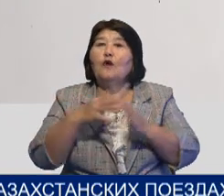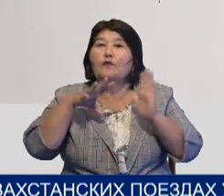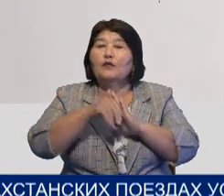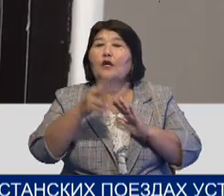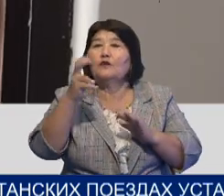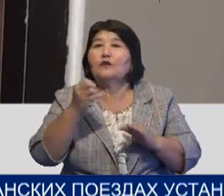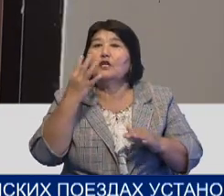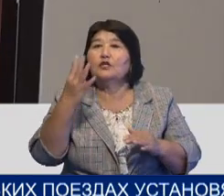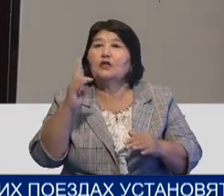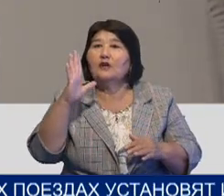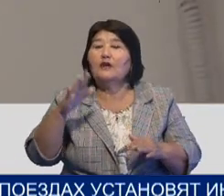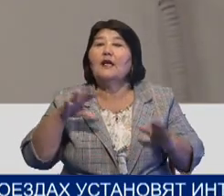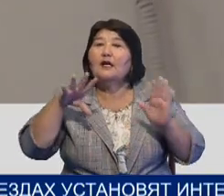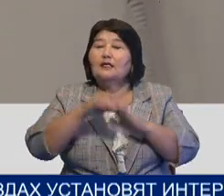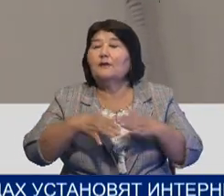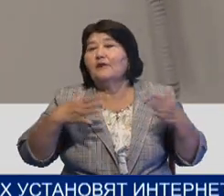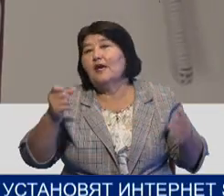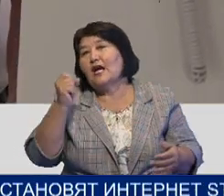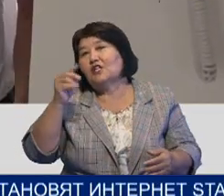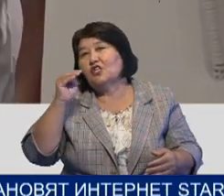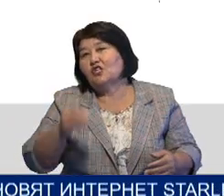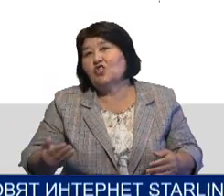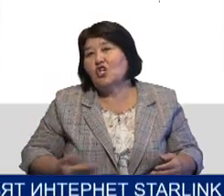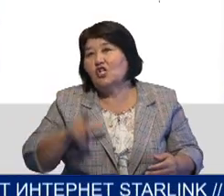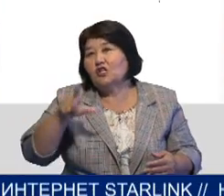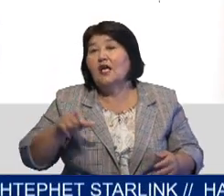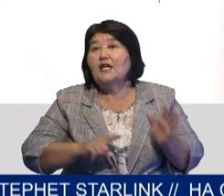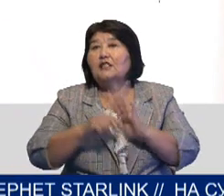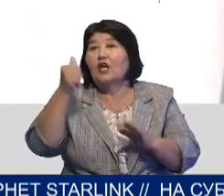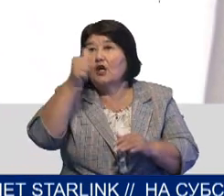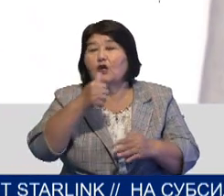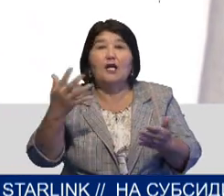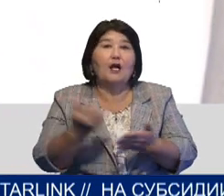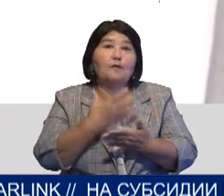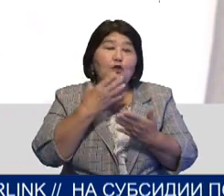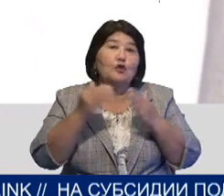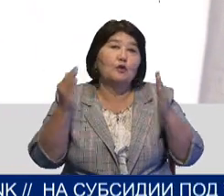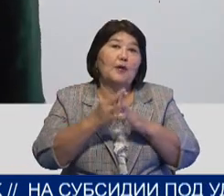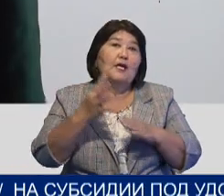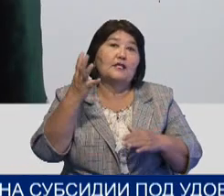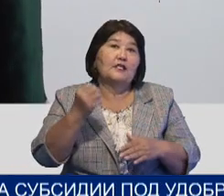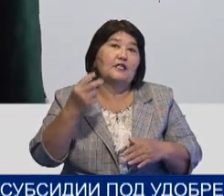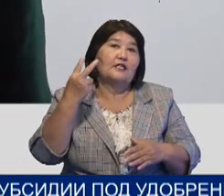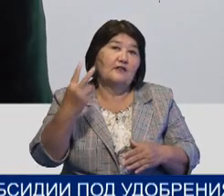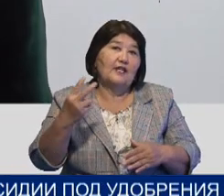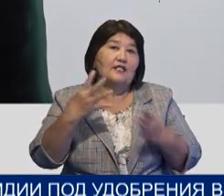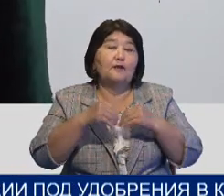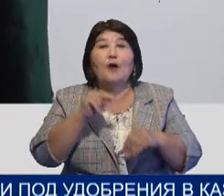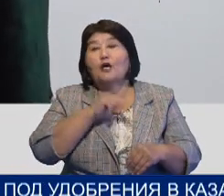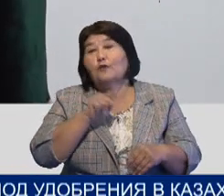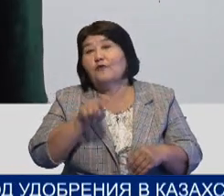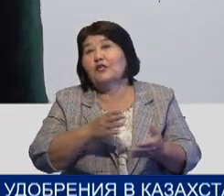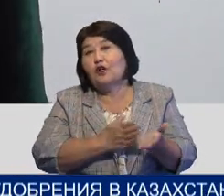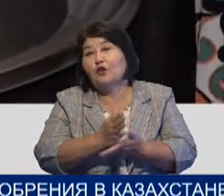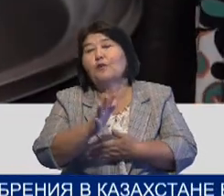2400 квартирах справились свыше 11000 жителей с начала года обрели собственное жильё 402 семьи и работы в этом